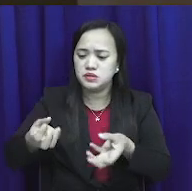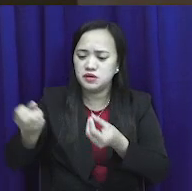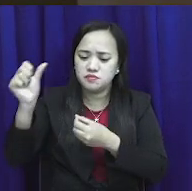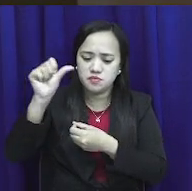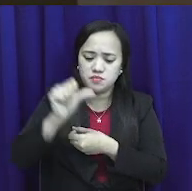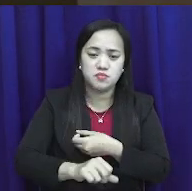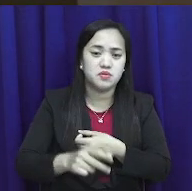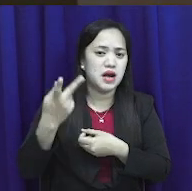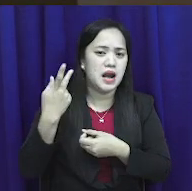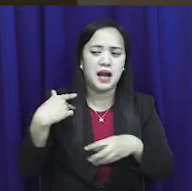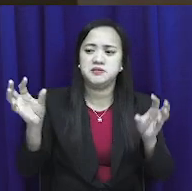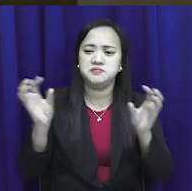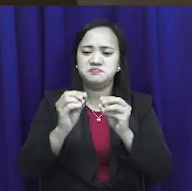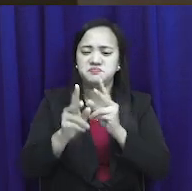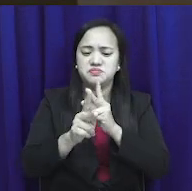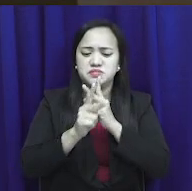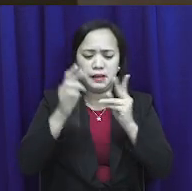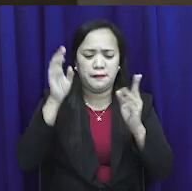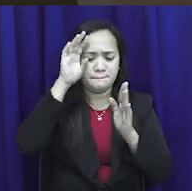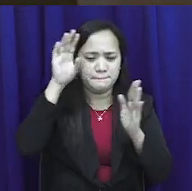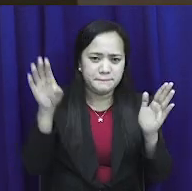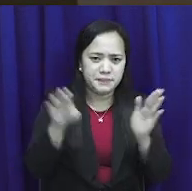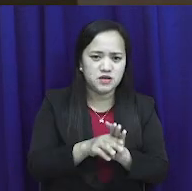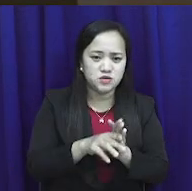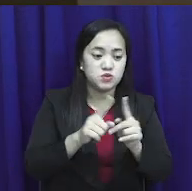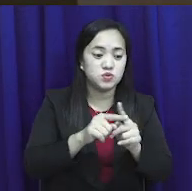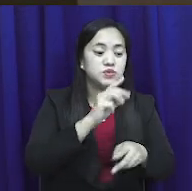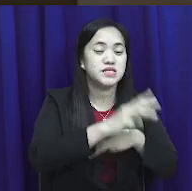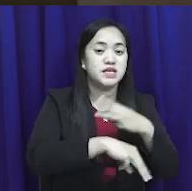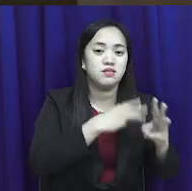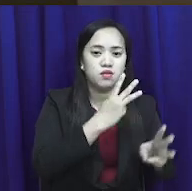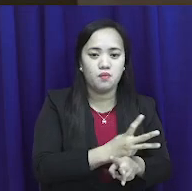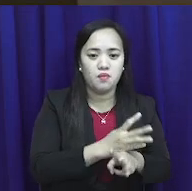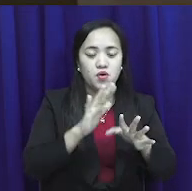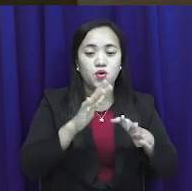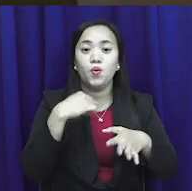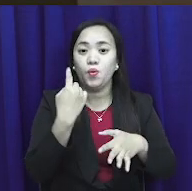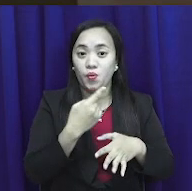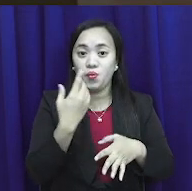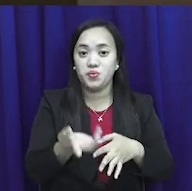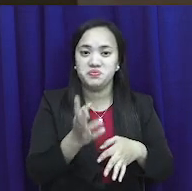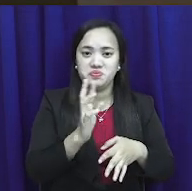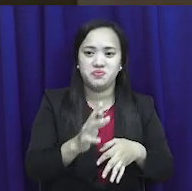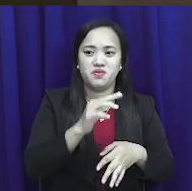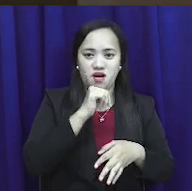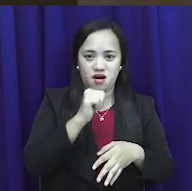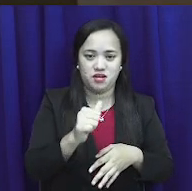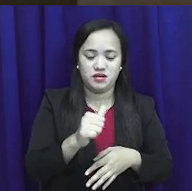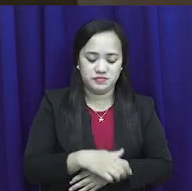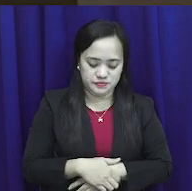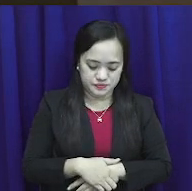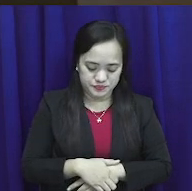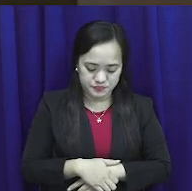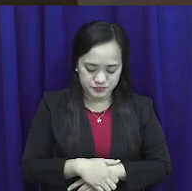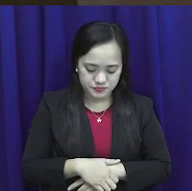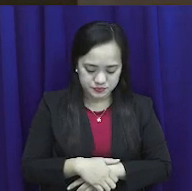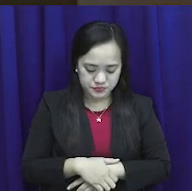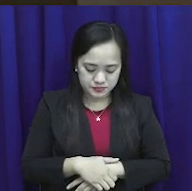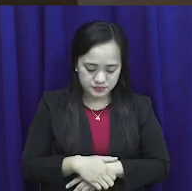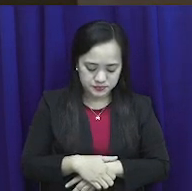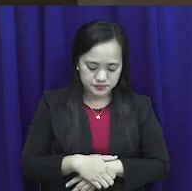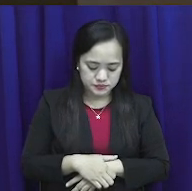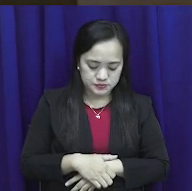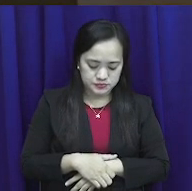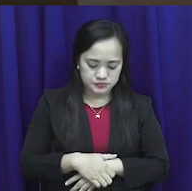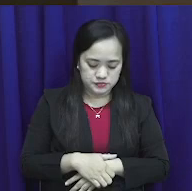social media Alam niyo naman yan eh wala naman dating ah Wala naman dating Facebook o ' ba wala naman dating wala